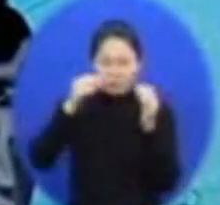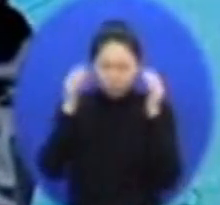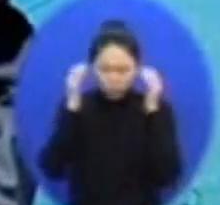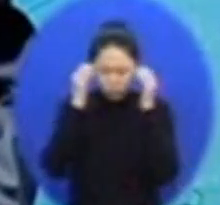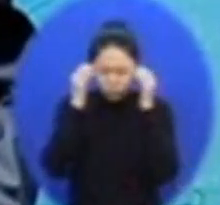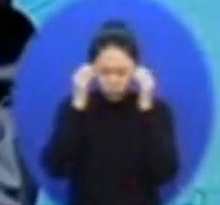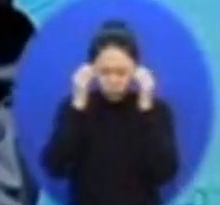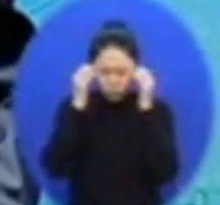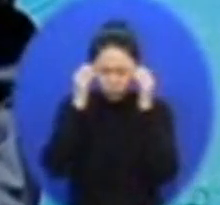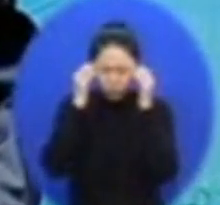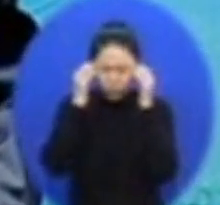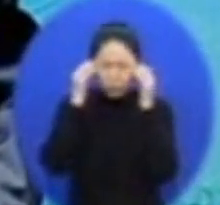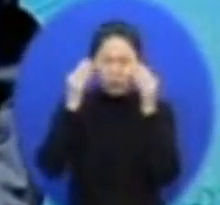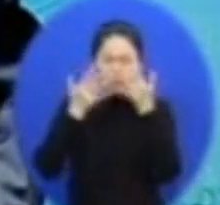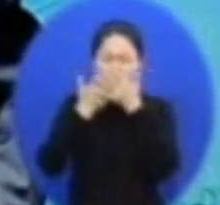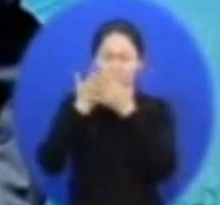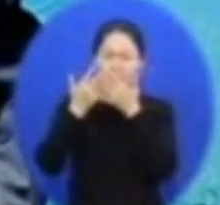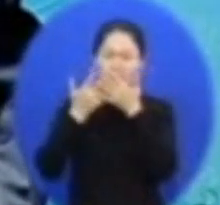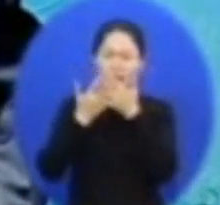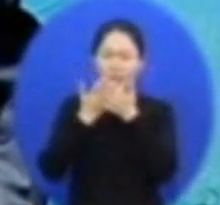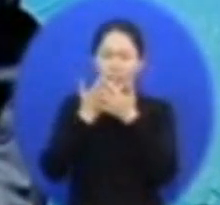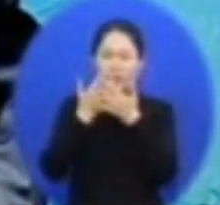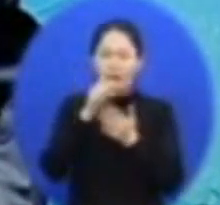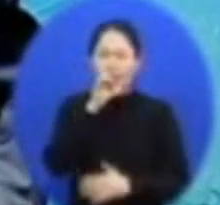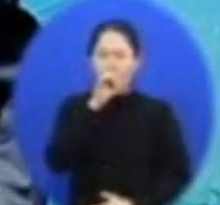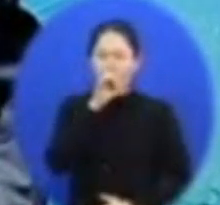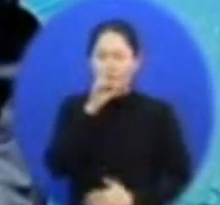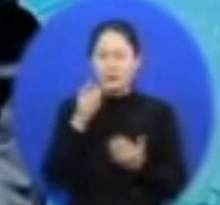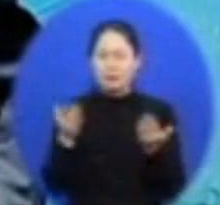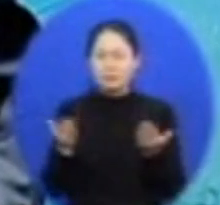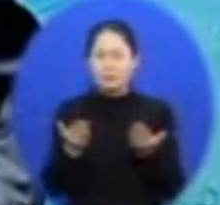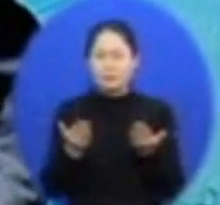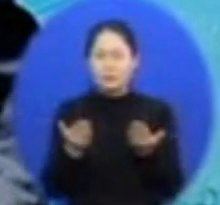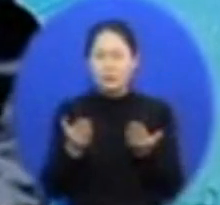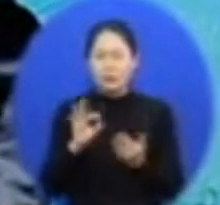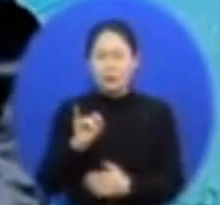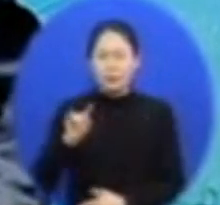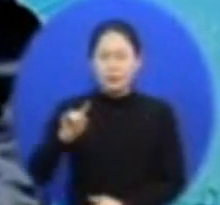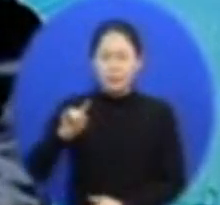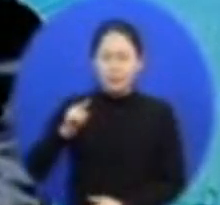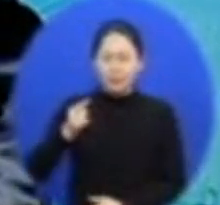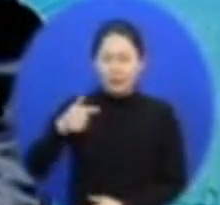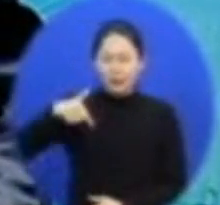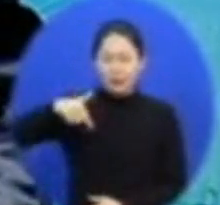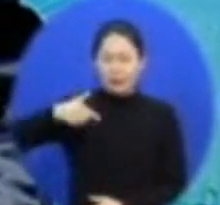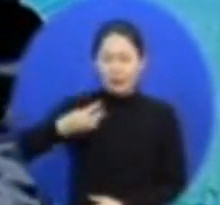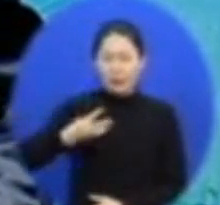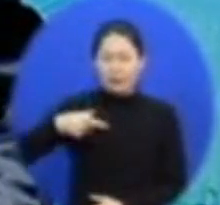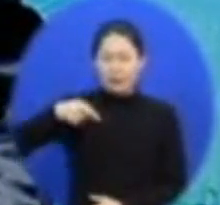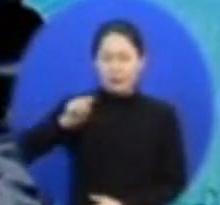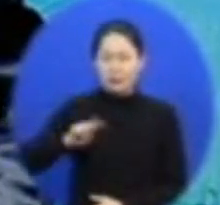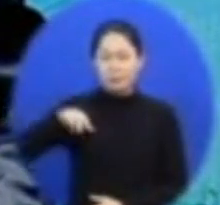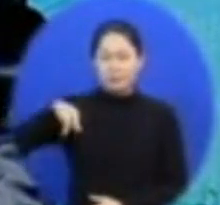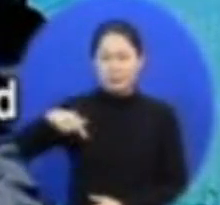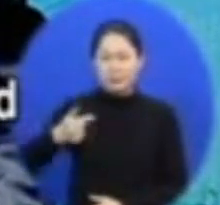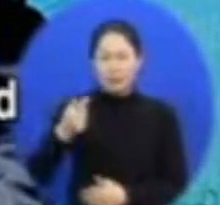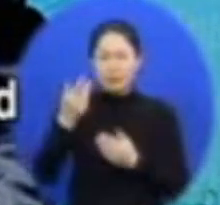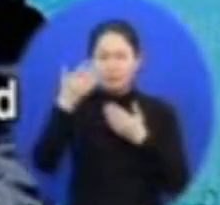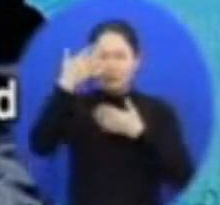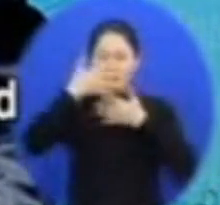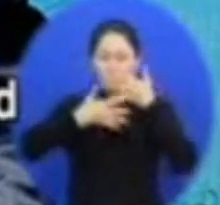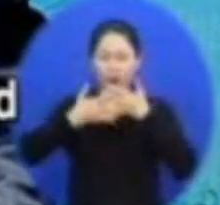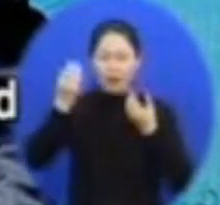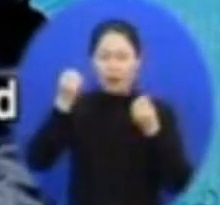상상을 불허 하는 것 입니다 멜 깁슨 이라는 영화 배우가 예수님의